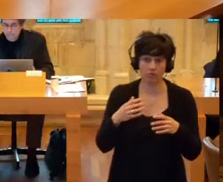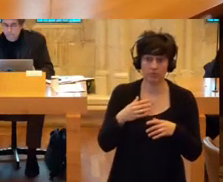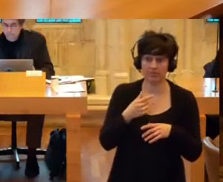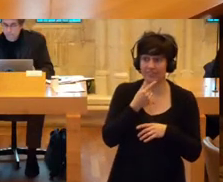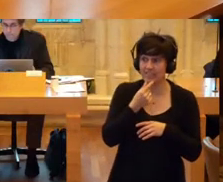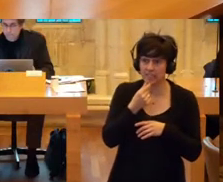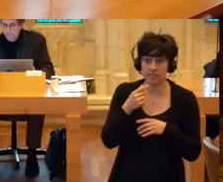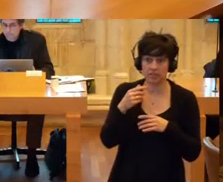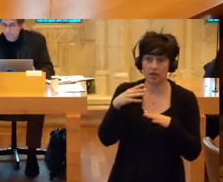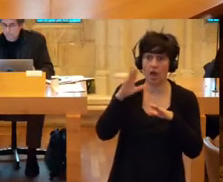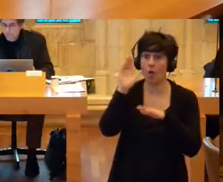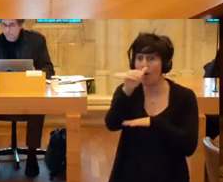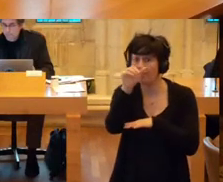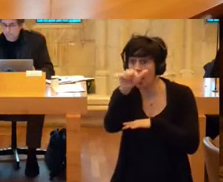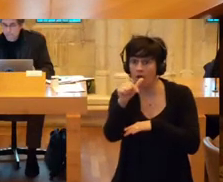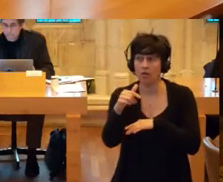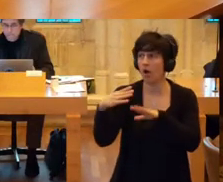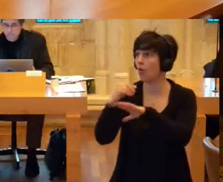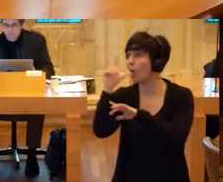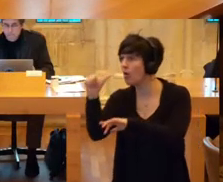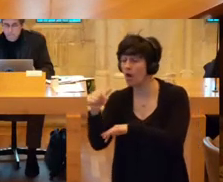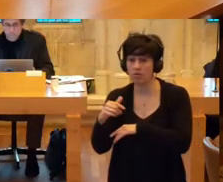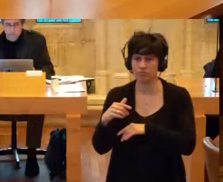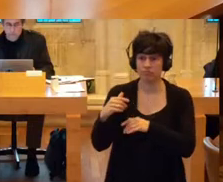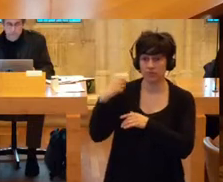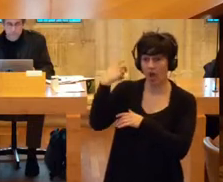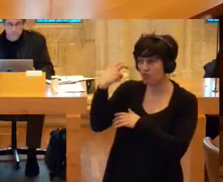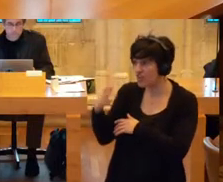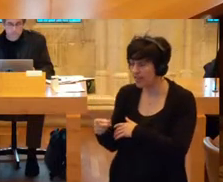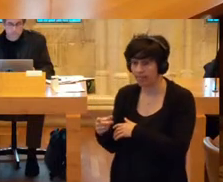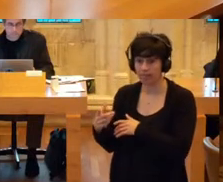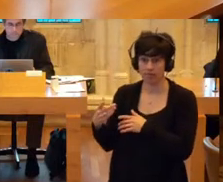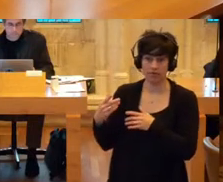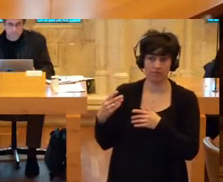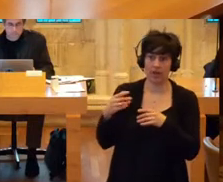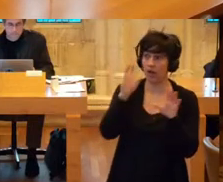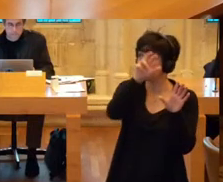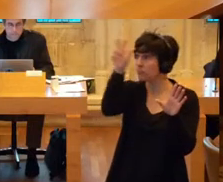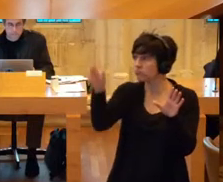existe dorénavant au Havre, à Rouen, à Angers, par exemple.